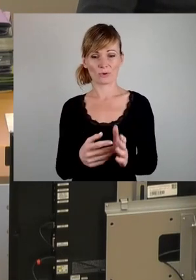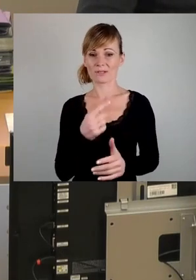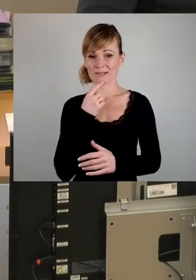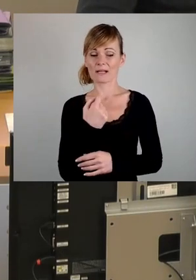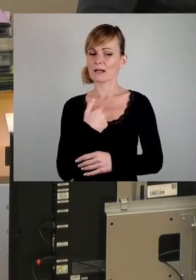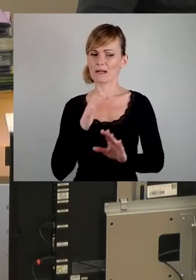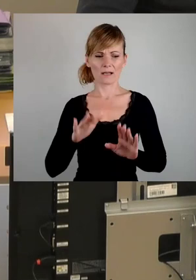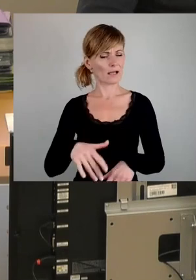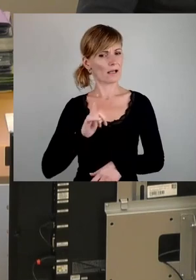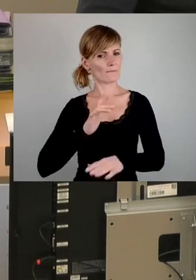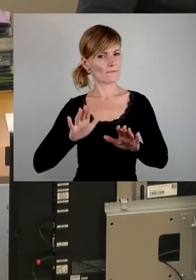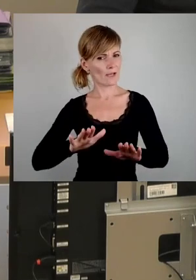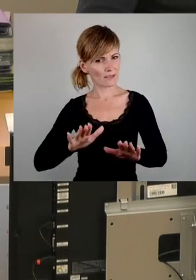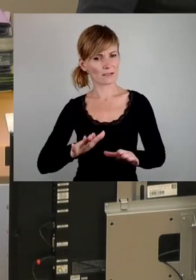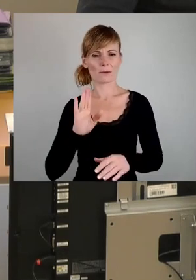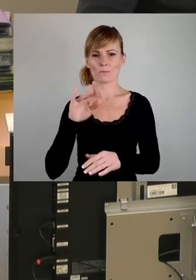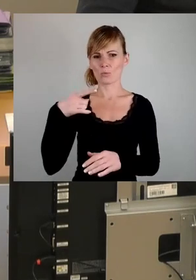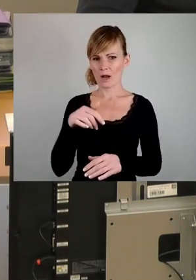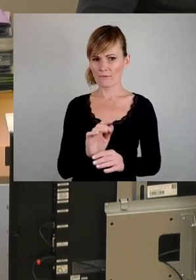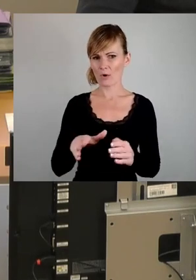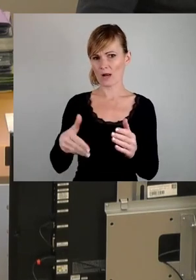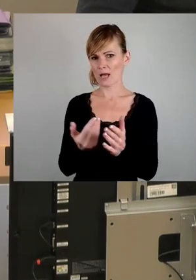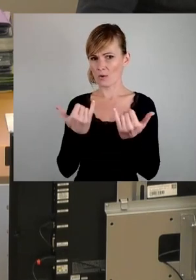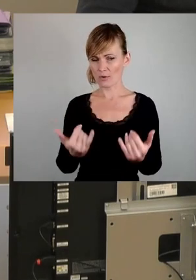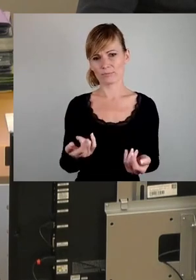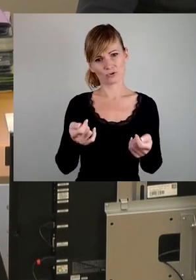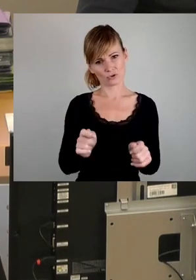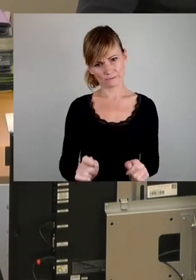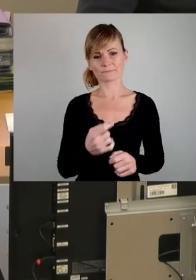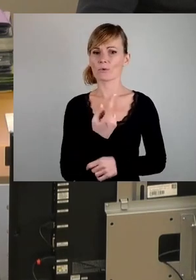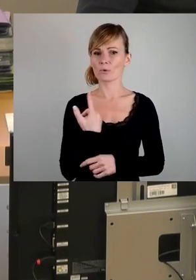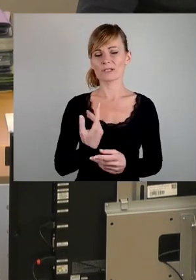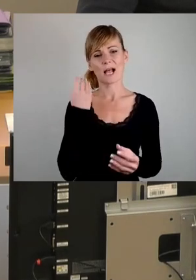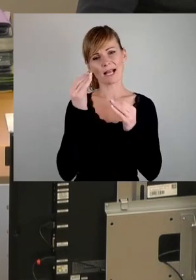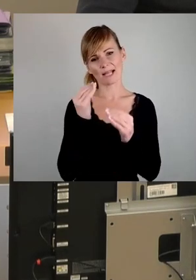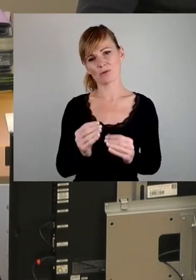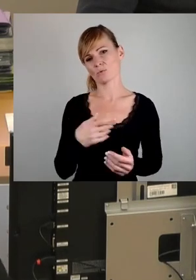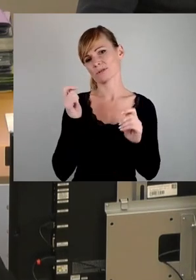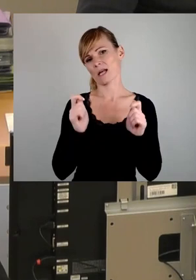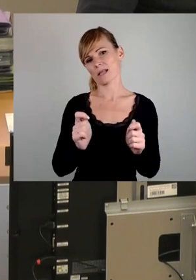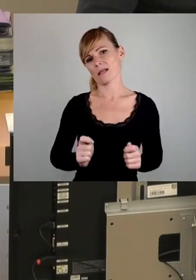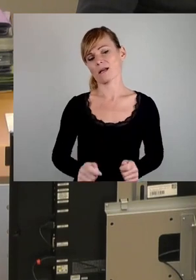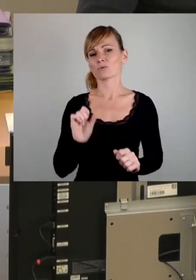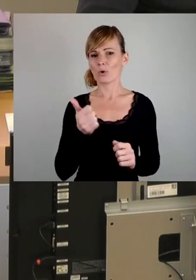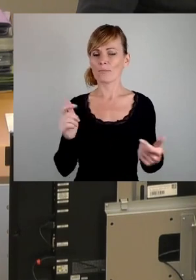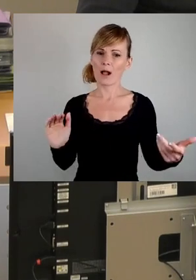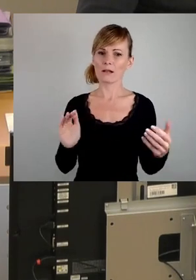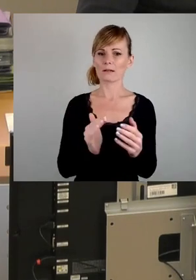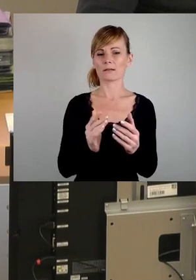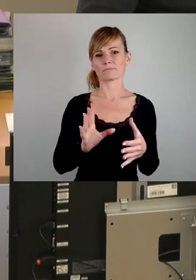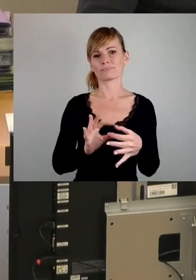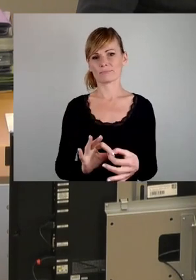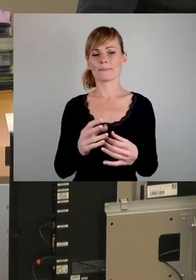diese Buga-Vorlage heute hier beschlossen wird. Und unser Ergänzungsantrag nimmt da nochmal Bezug und sagt, liebe Verwaltung,